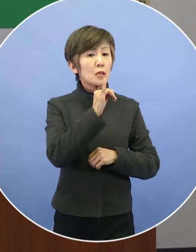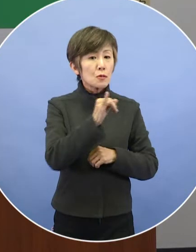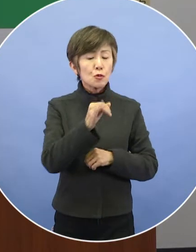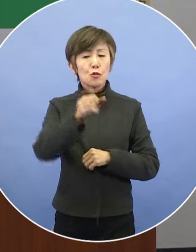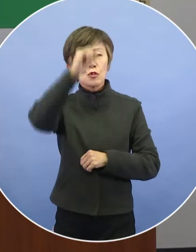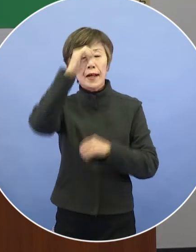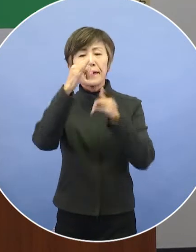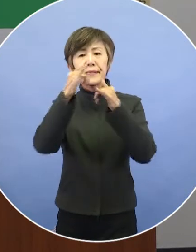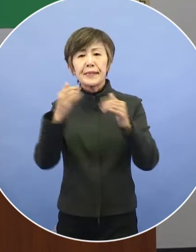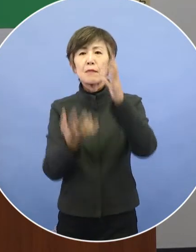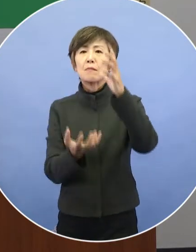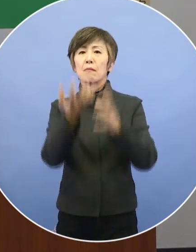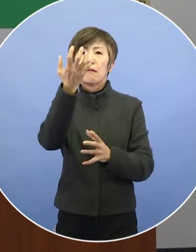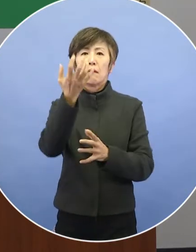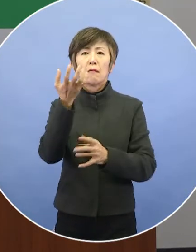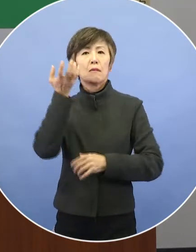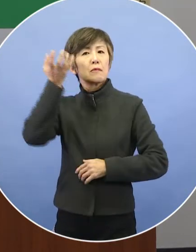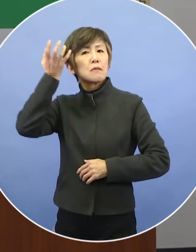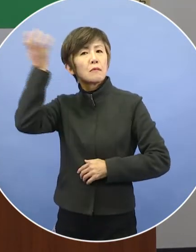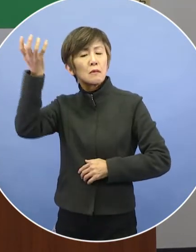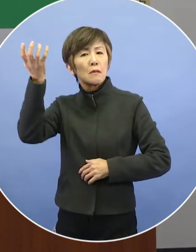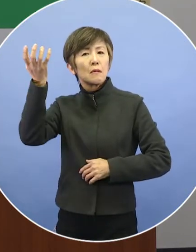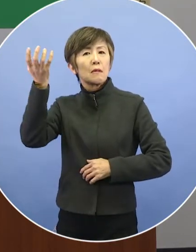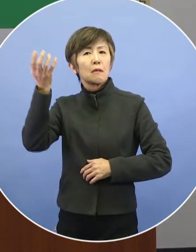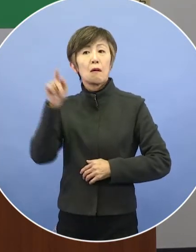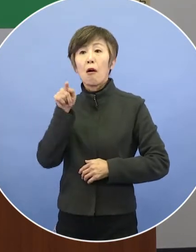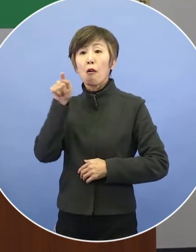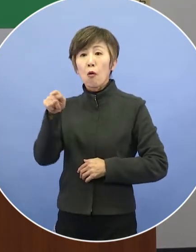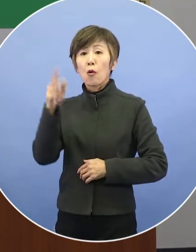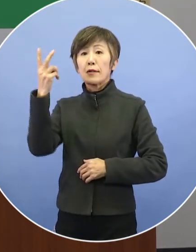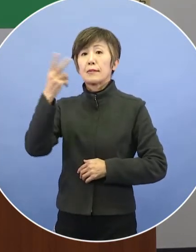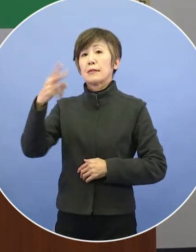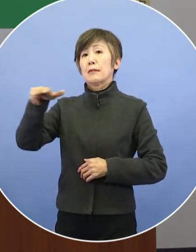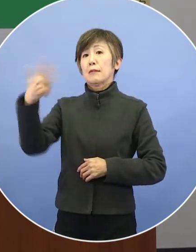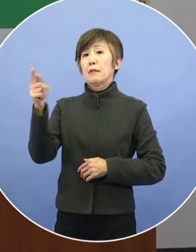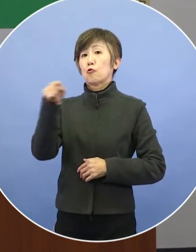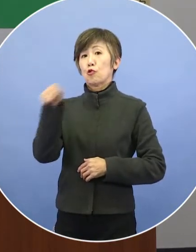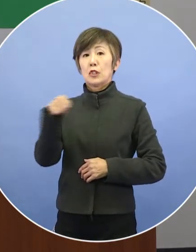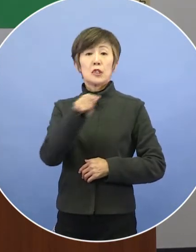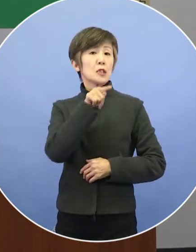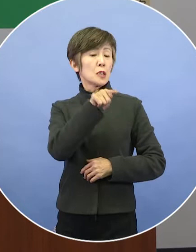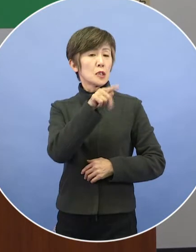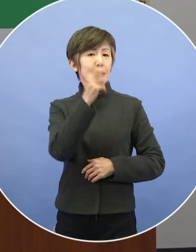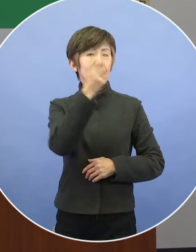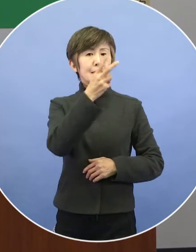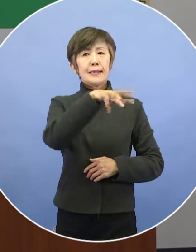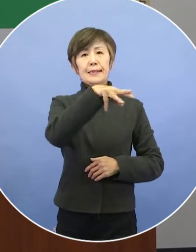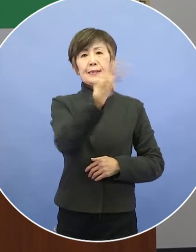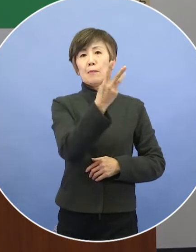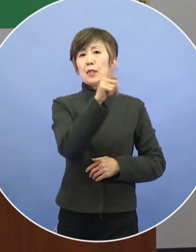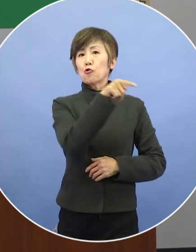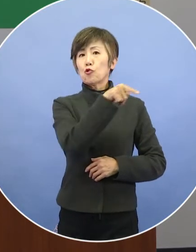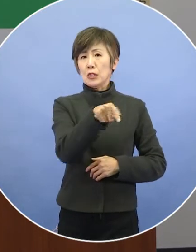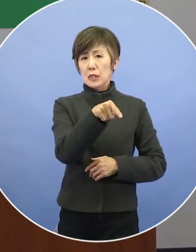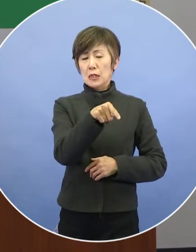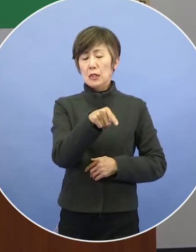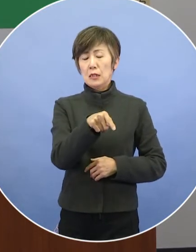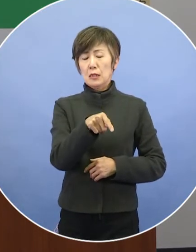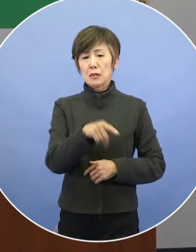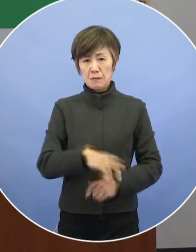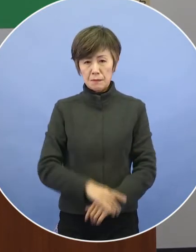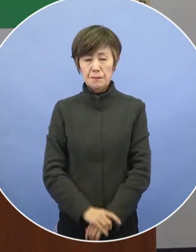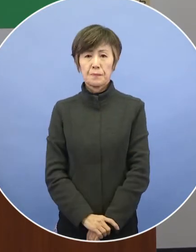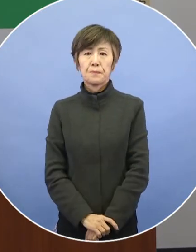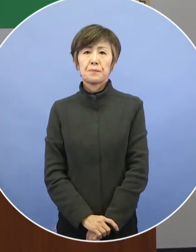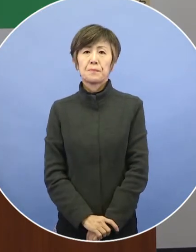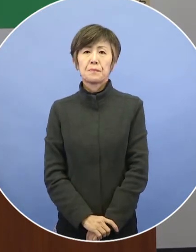が出てくるというふうに予想されています内訳で言えばコロナが2700人インフルが2300人ということに